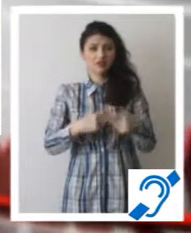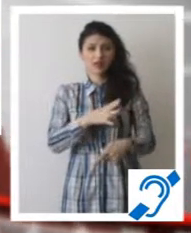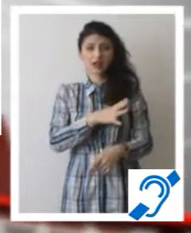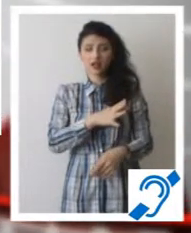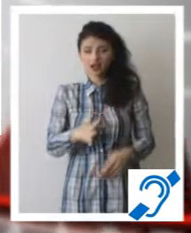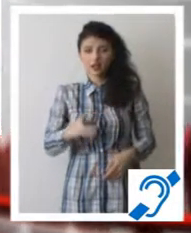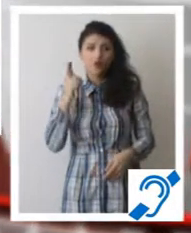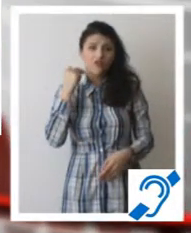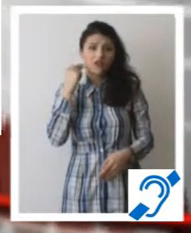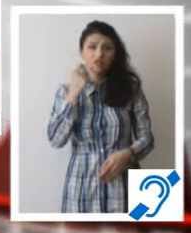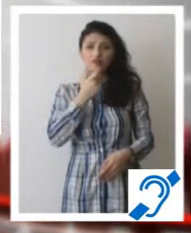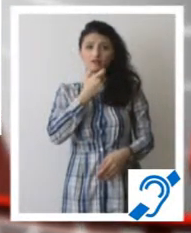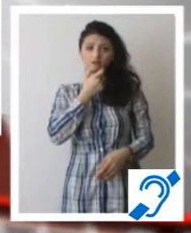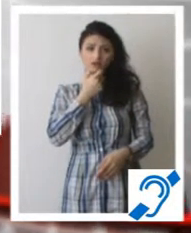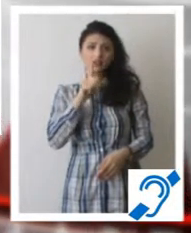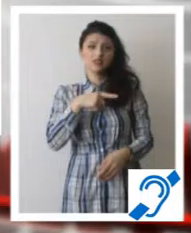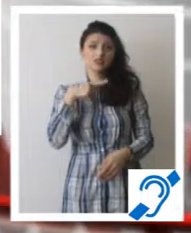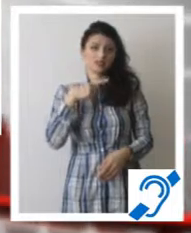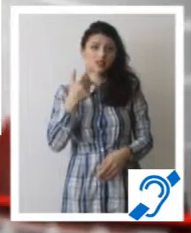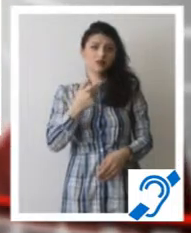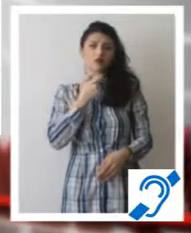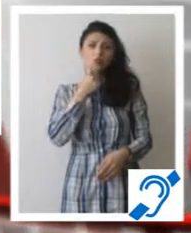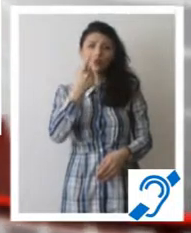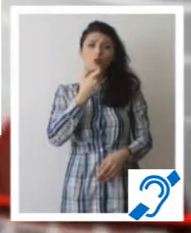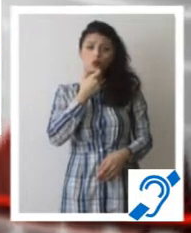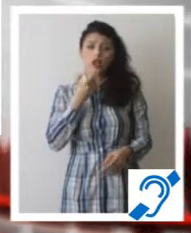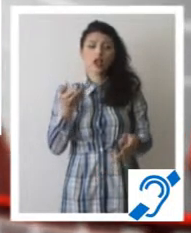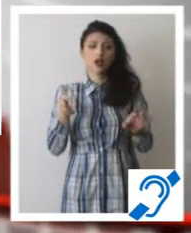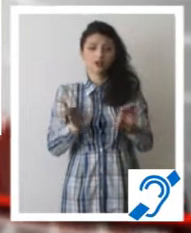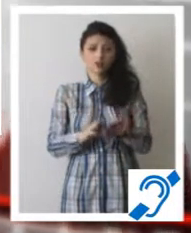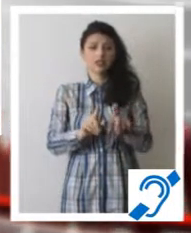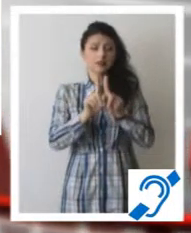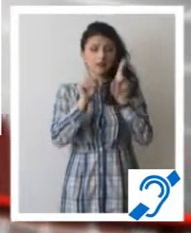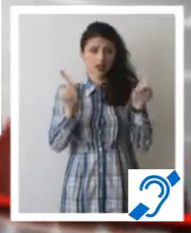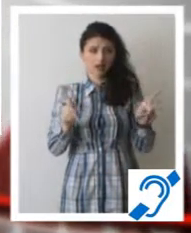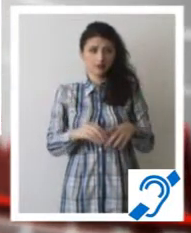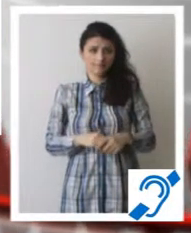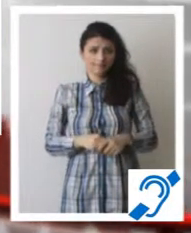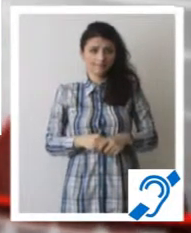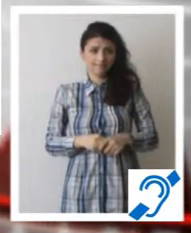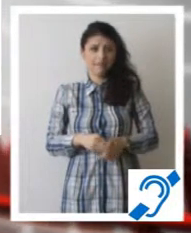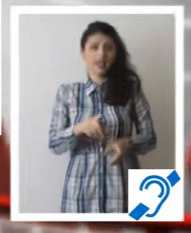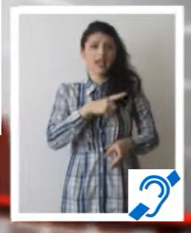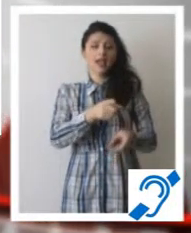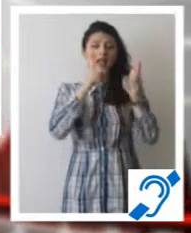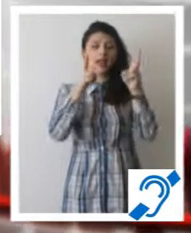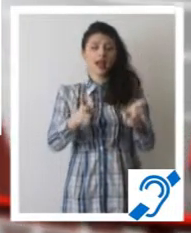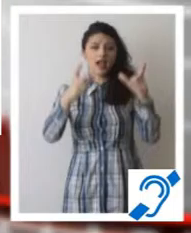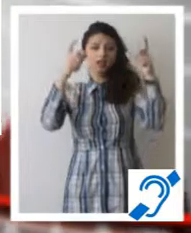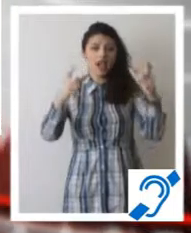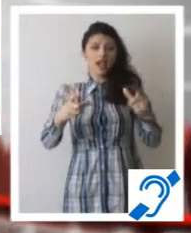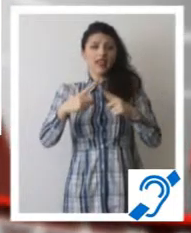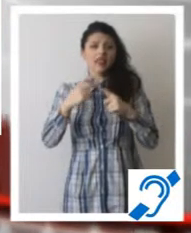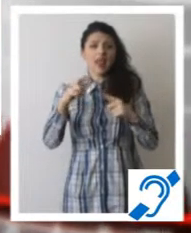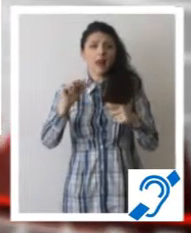periculoasă. O fetiță cu sindrom hemolitic uremic în vârstă de un an a decedat dimineață. Aceasta se afla internată în secția de